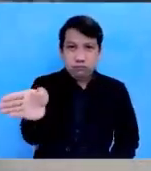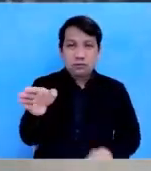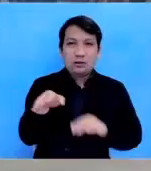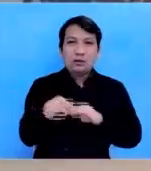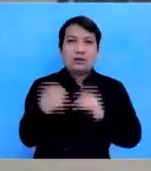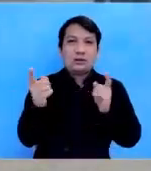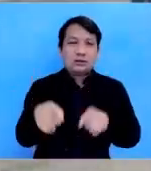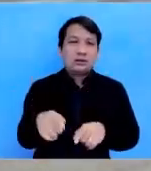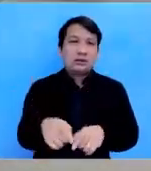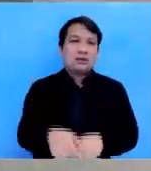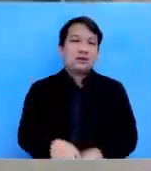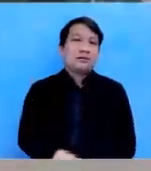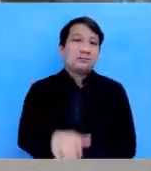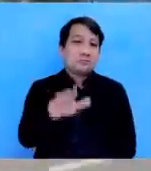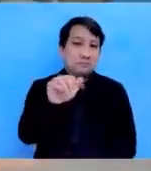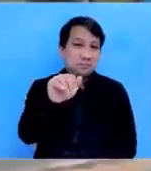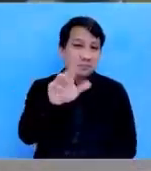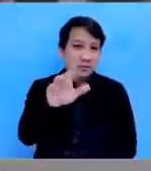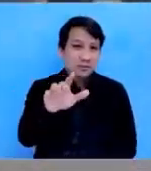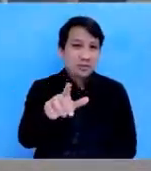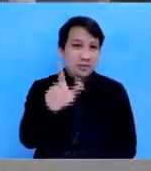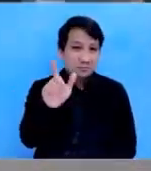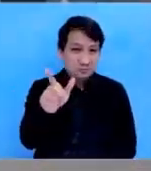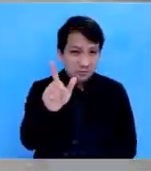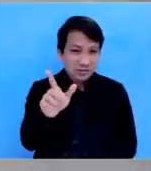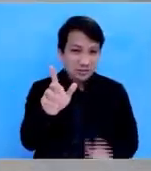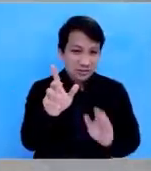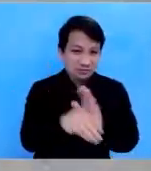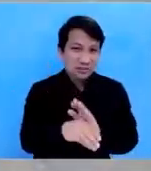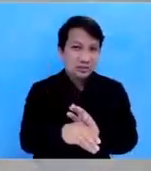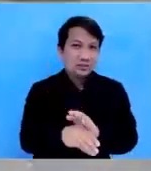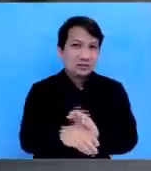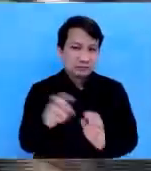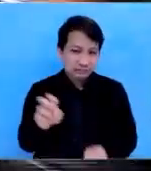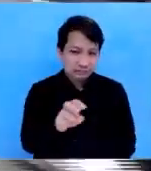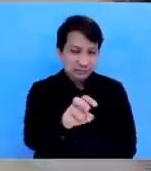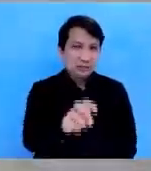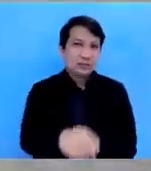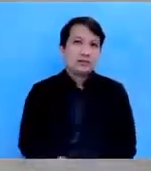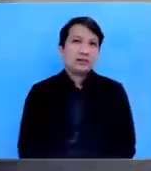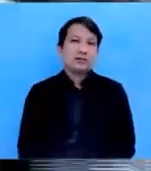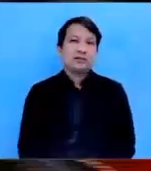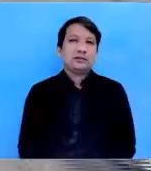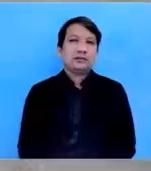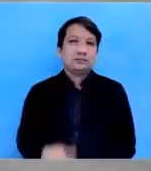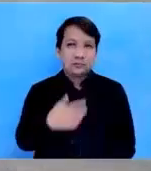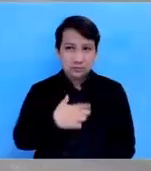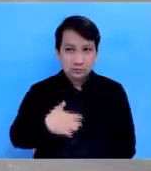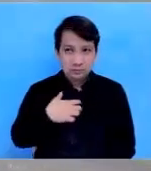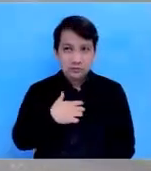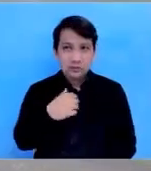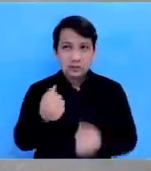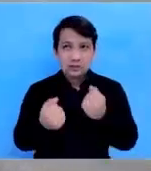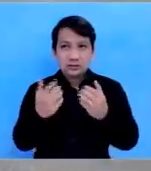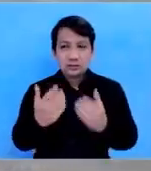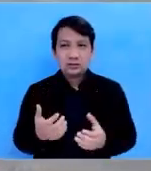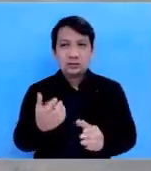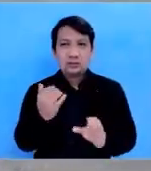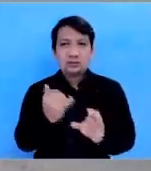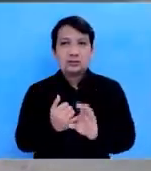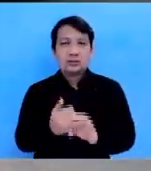sa 15 hanggang 20 minutos ang biyahe. Yan ang inalmahan ng ilang jeepney driver. Ito, traffic